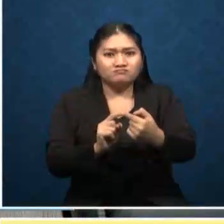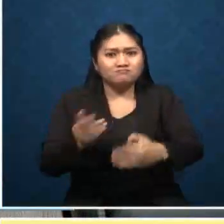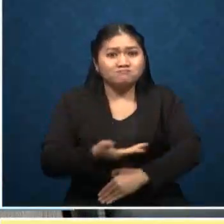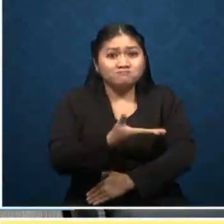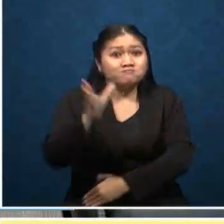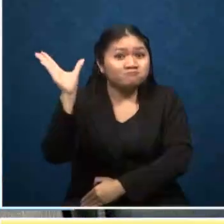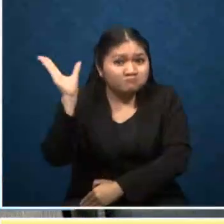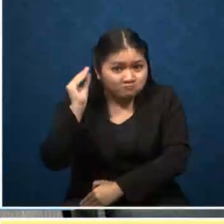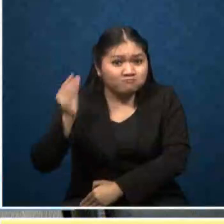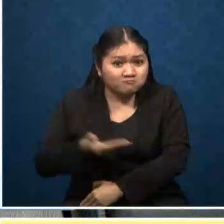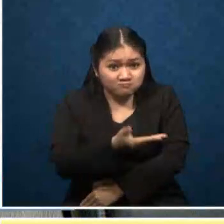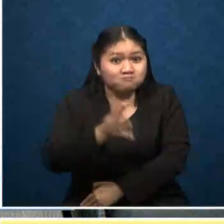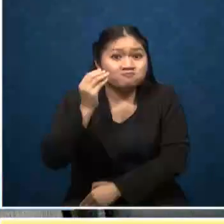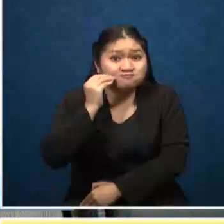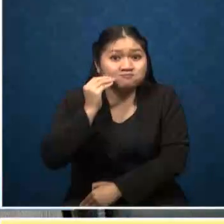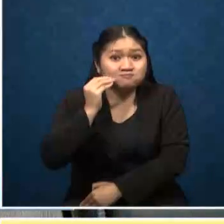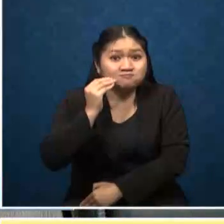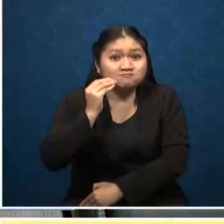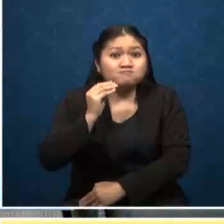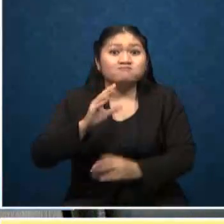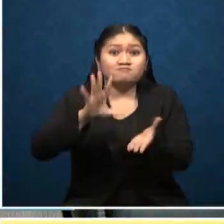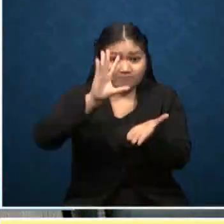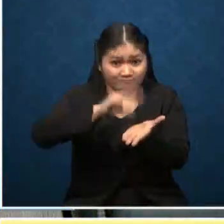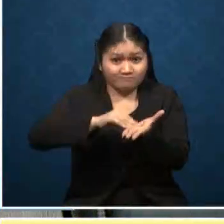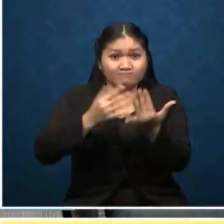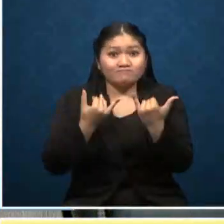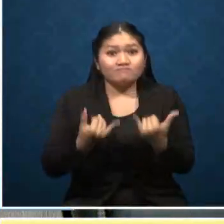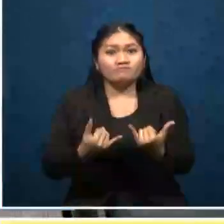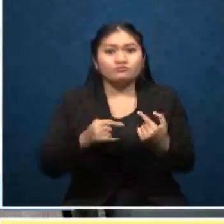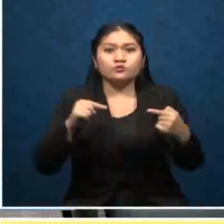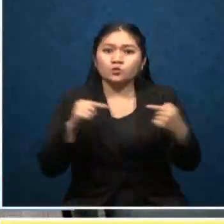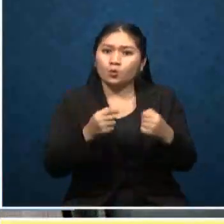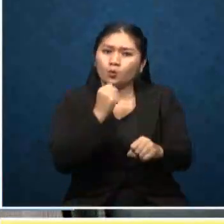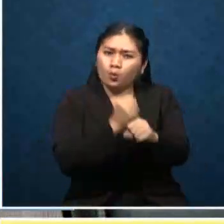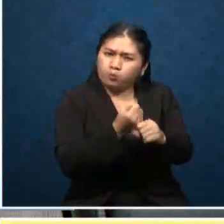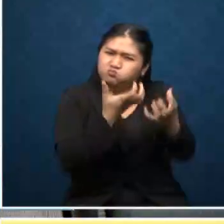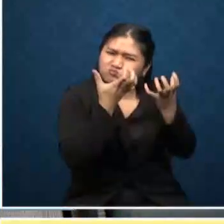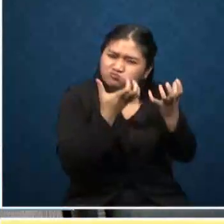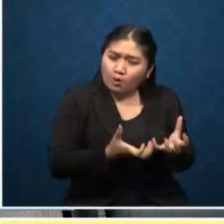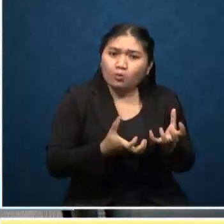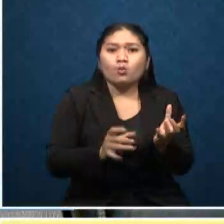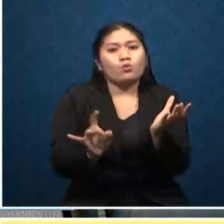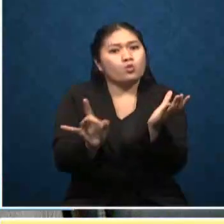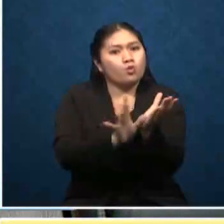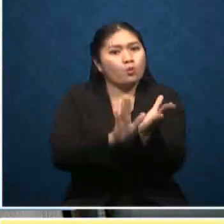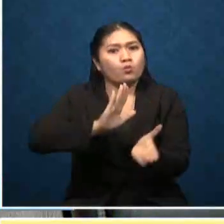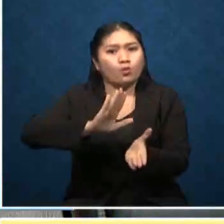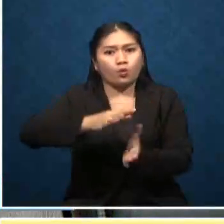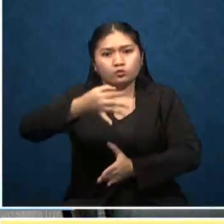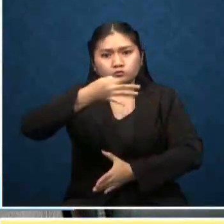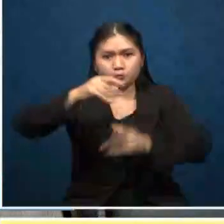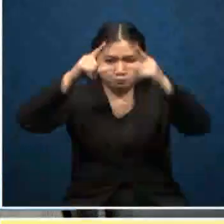ังที่ชมอยทางบ้านเรื่องที่เราศึกษาในวัี้คือเรื่องพาระงานและประสิทธภาพของวิจาชีพพยาบาล